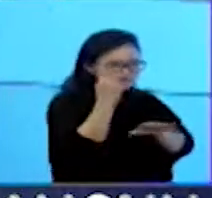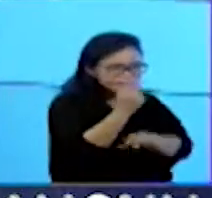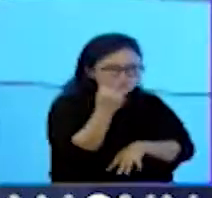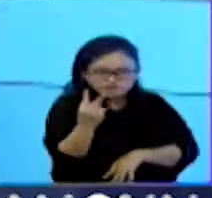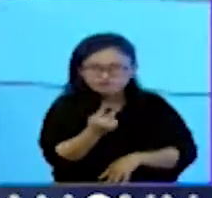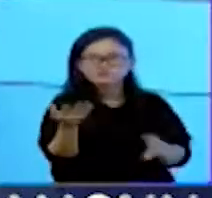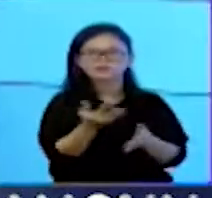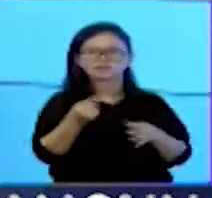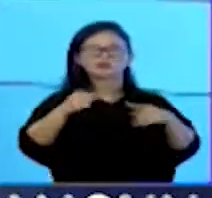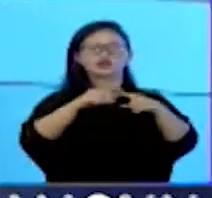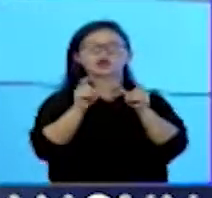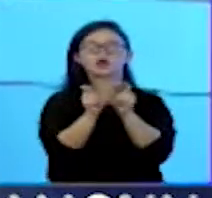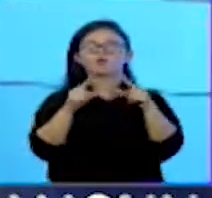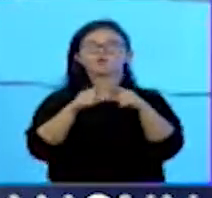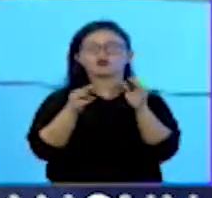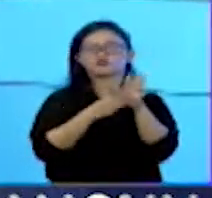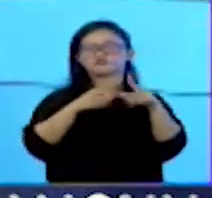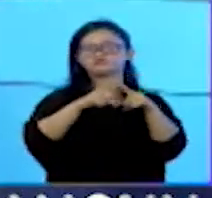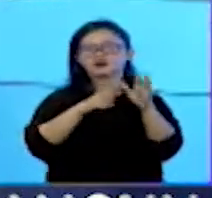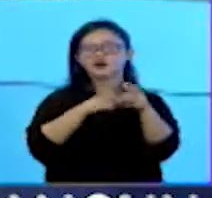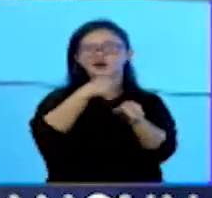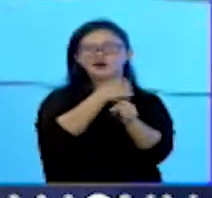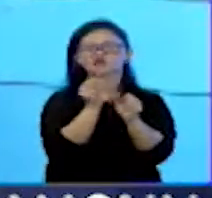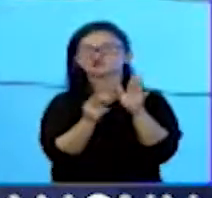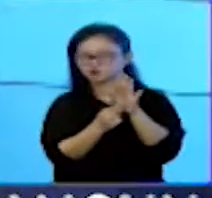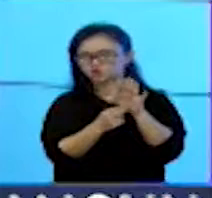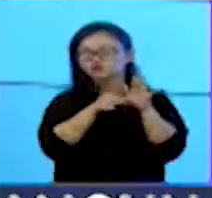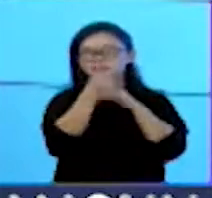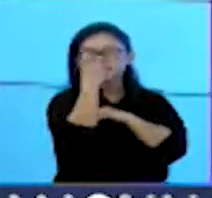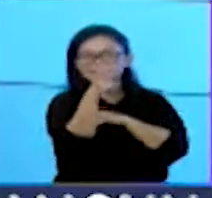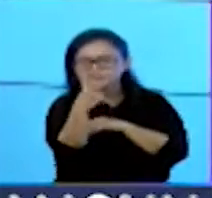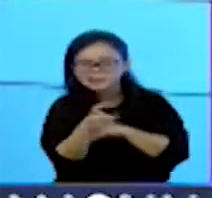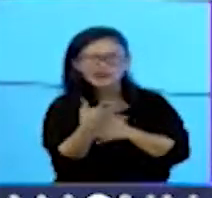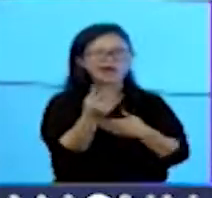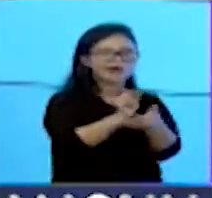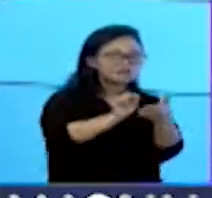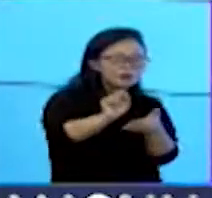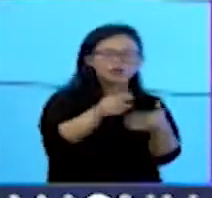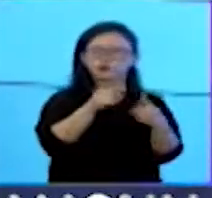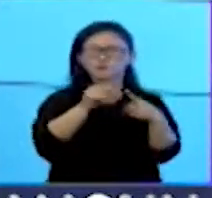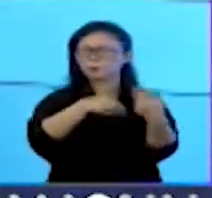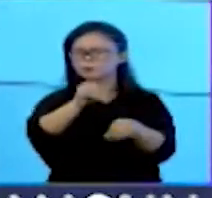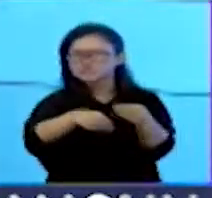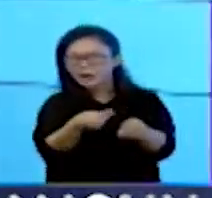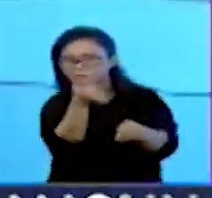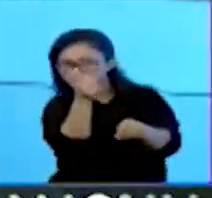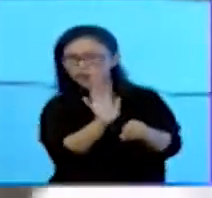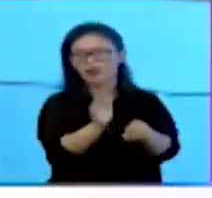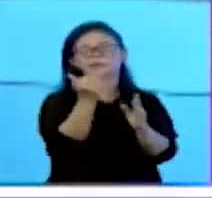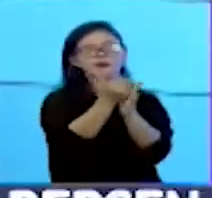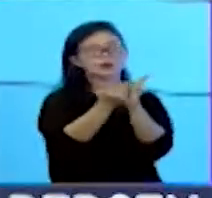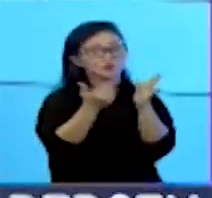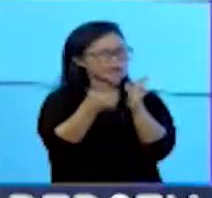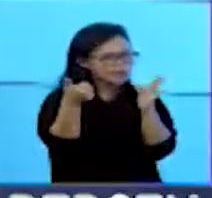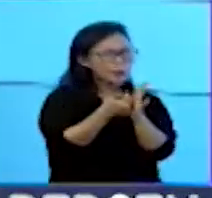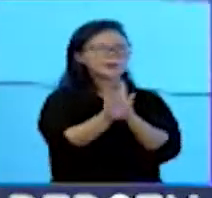Timur. Sidak dilakukan untuk memastikan perusahaan mematuhi aturan PSBB ketat saat ini, yaitu jumlah karyawan masuk tidak